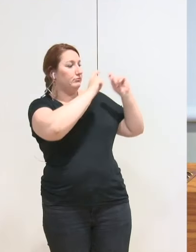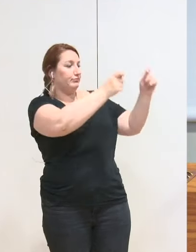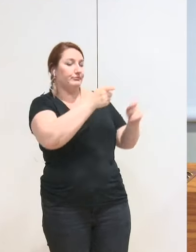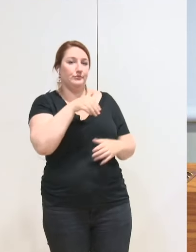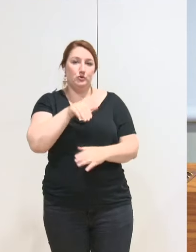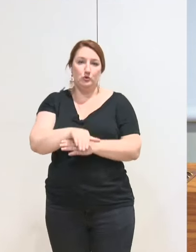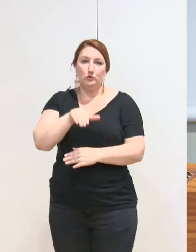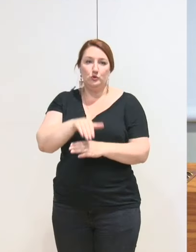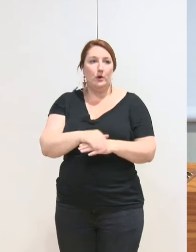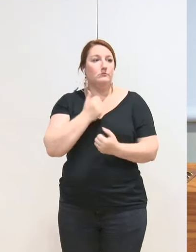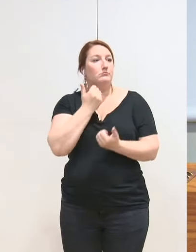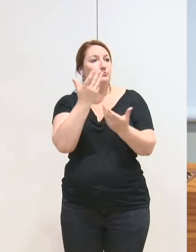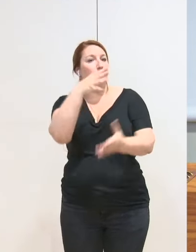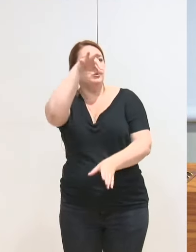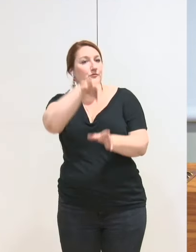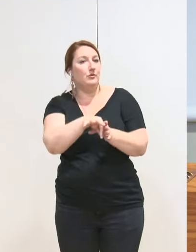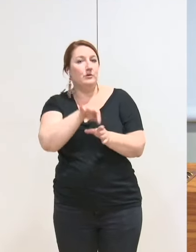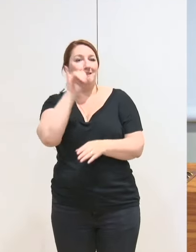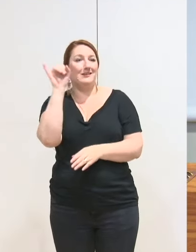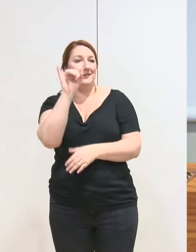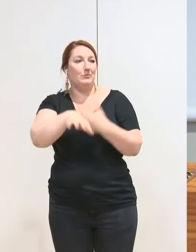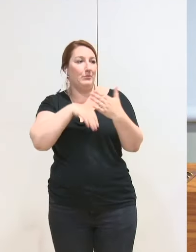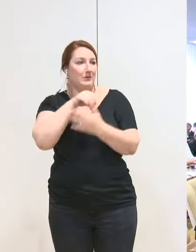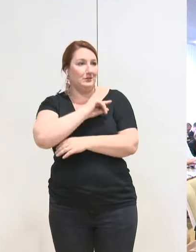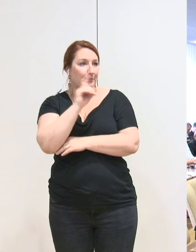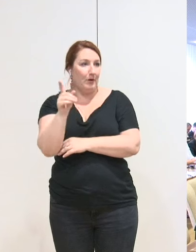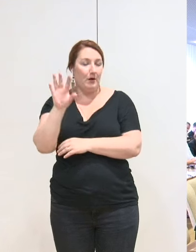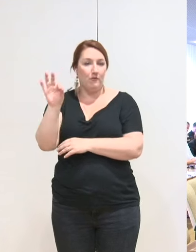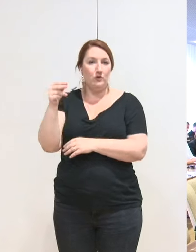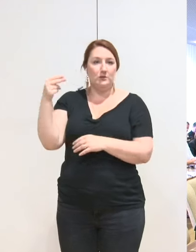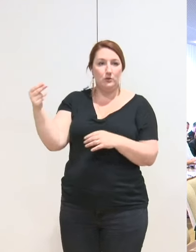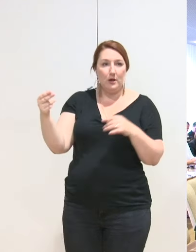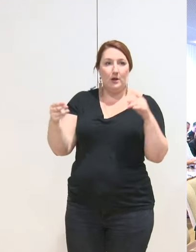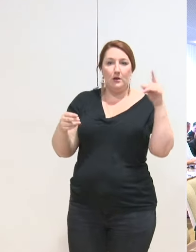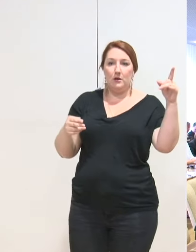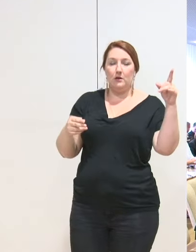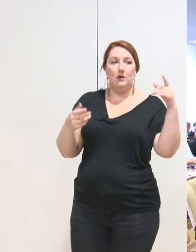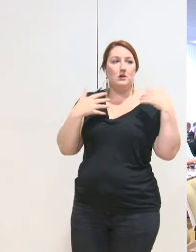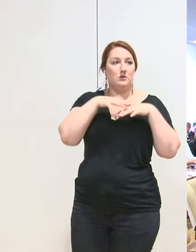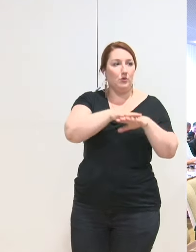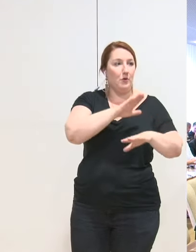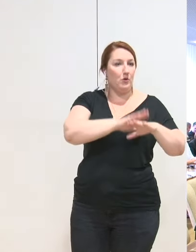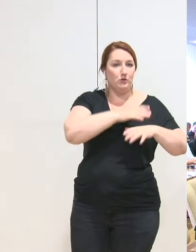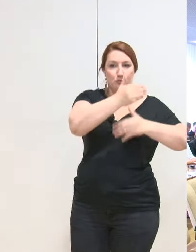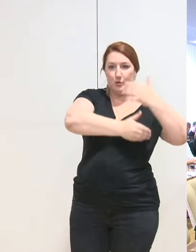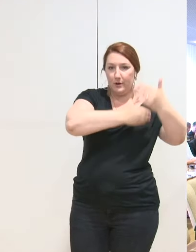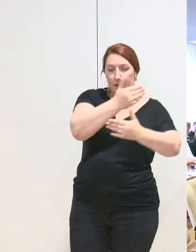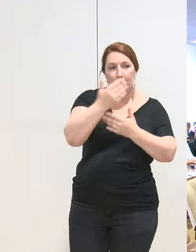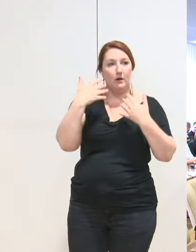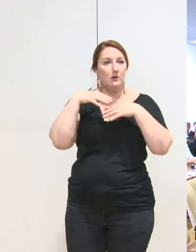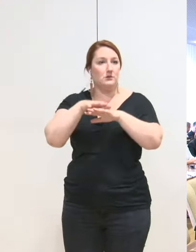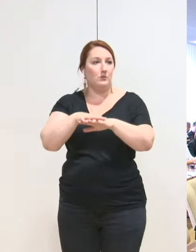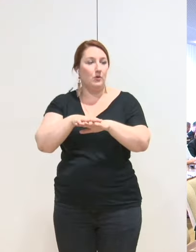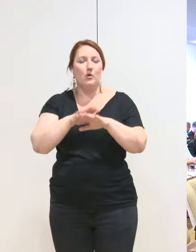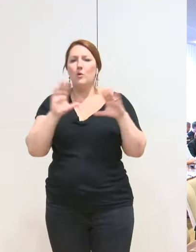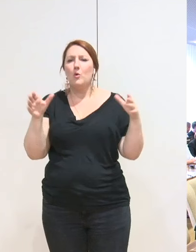voix qui ne prend pas part au vote le Front national le rassemblement de gauche et de progrès le rassemblement